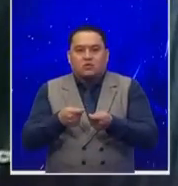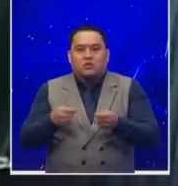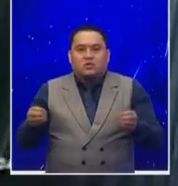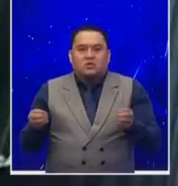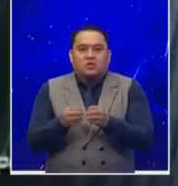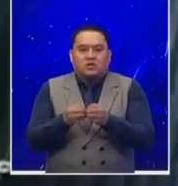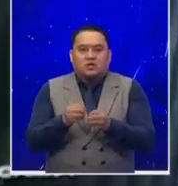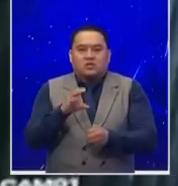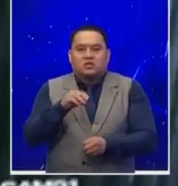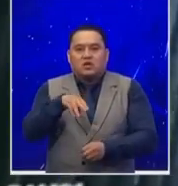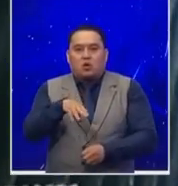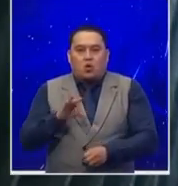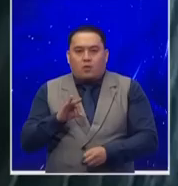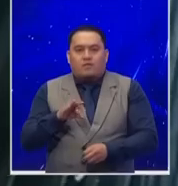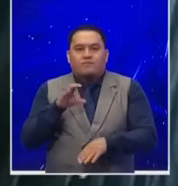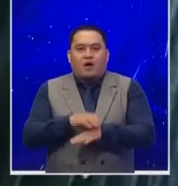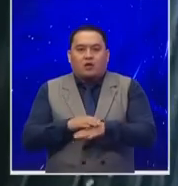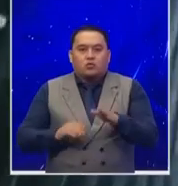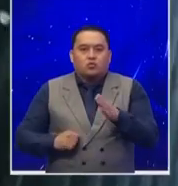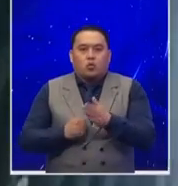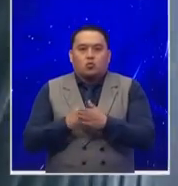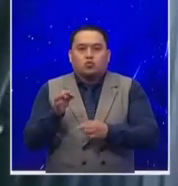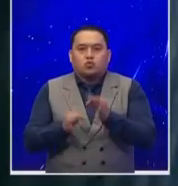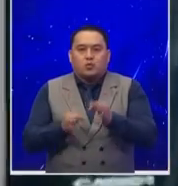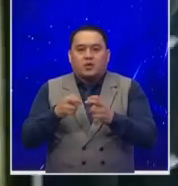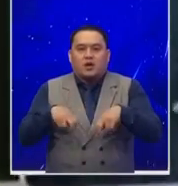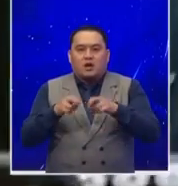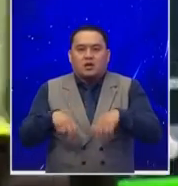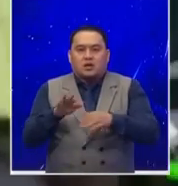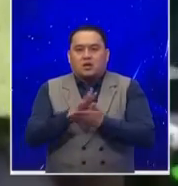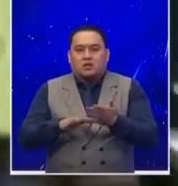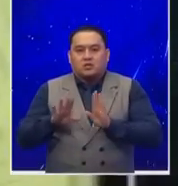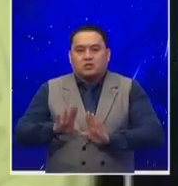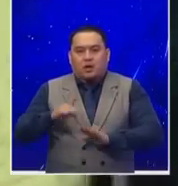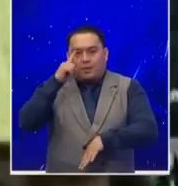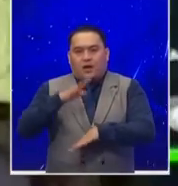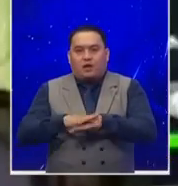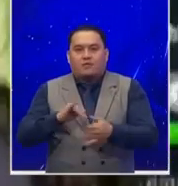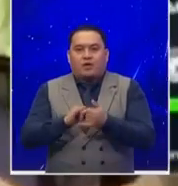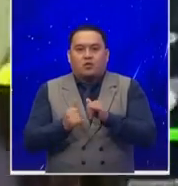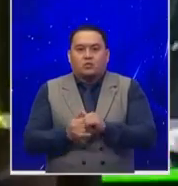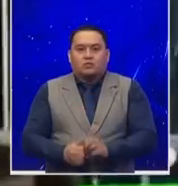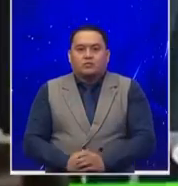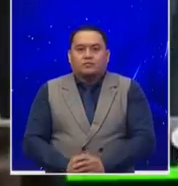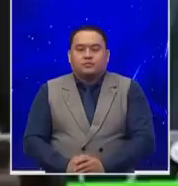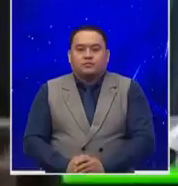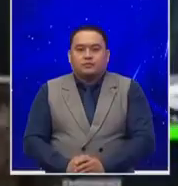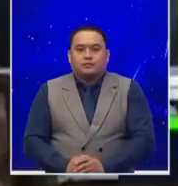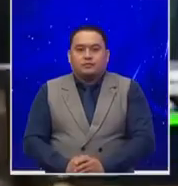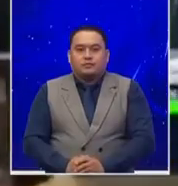допустил наезд на СТО. По данному факту начато досудебное расследование, рассказал заместитель начальника ДП ВКО Талгат Нуриев.